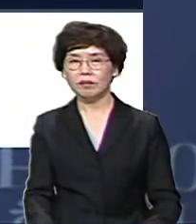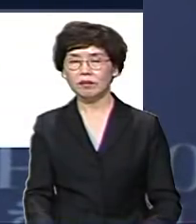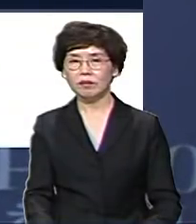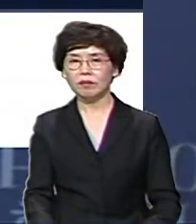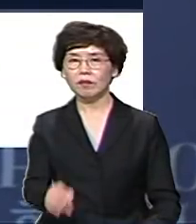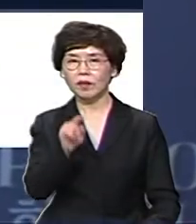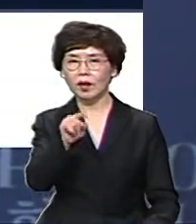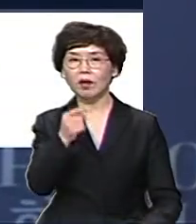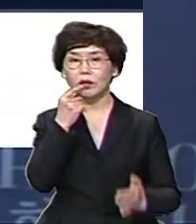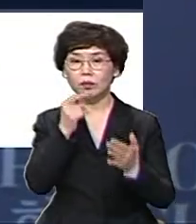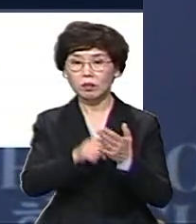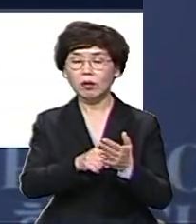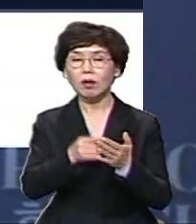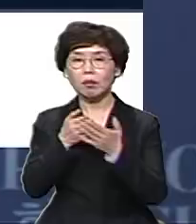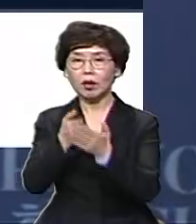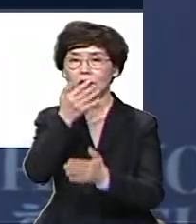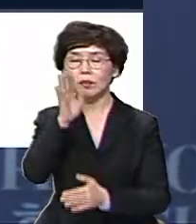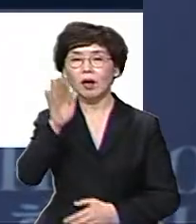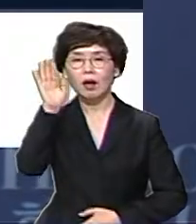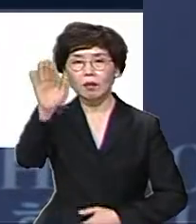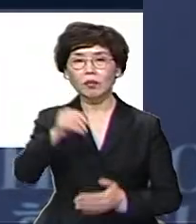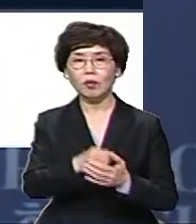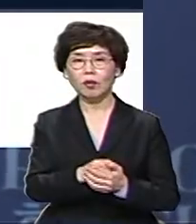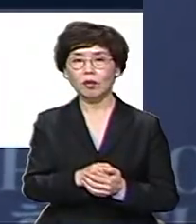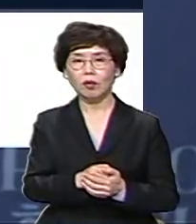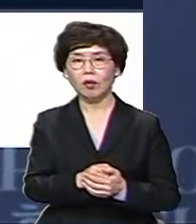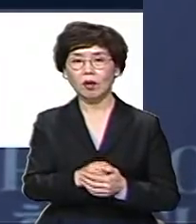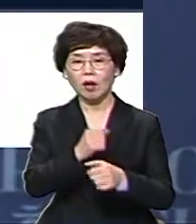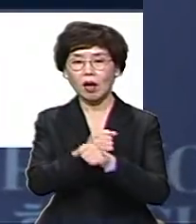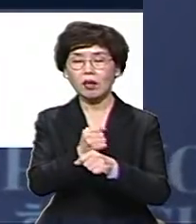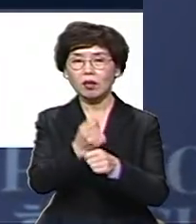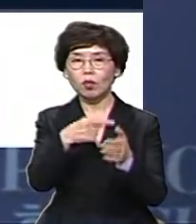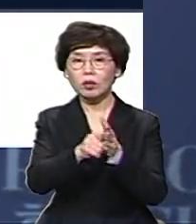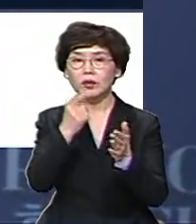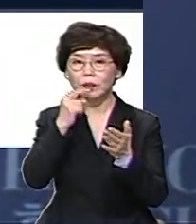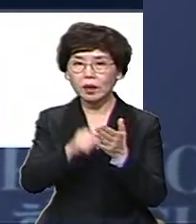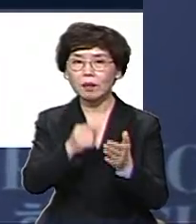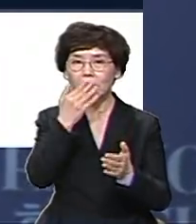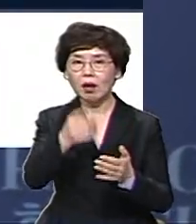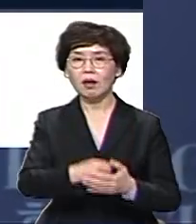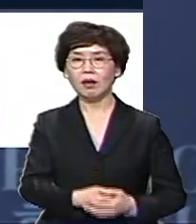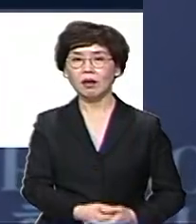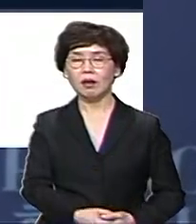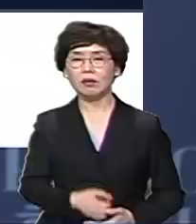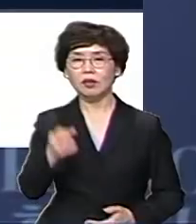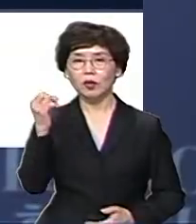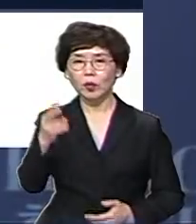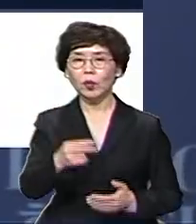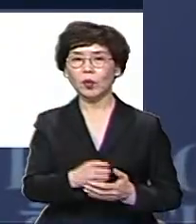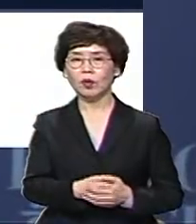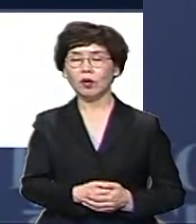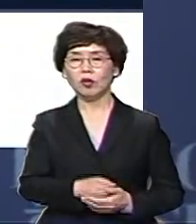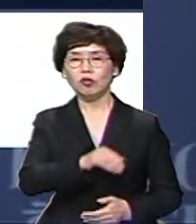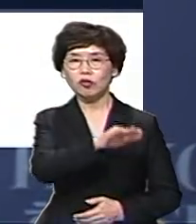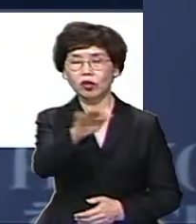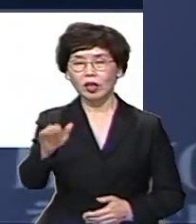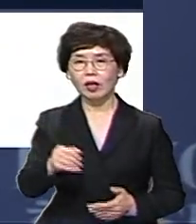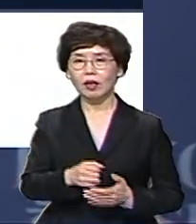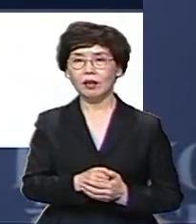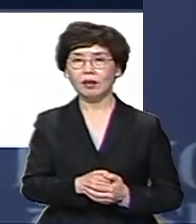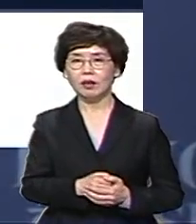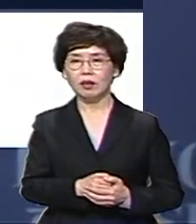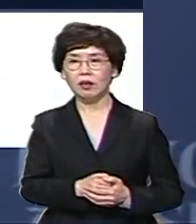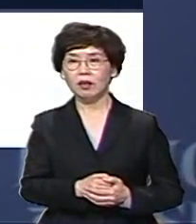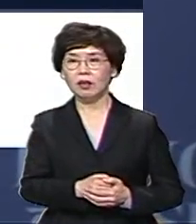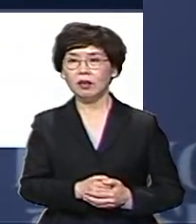위원장께 말씀을 했습니까? 네, 시찰하는 겁니다. 네, 인스펙션입니다.